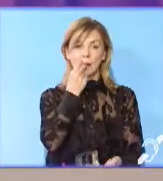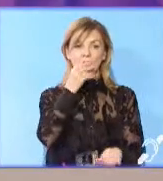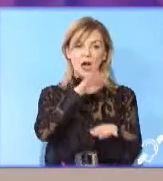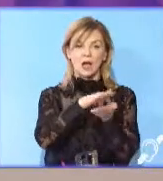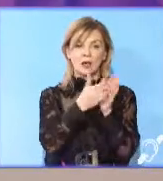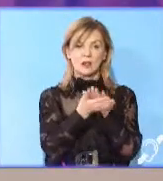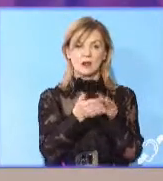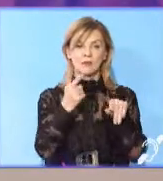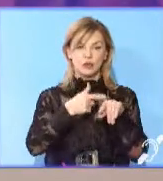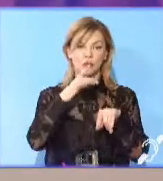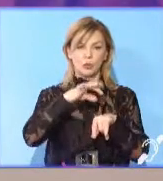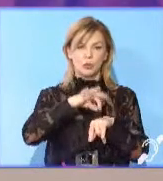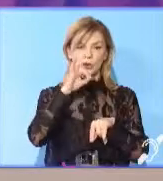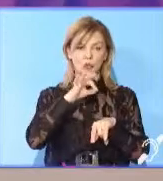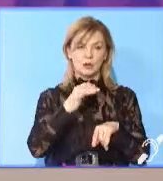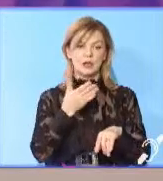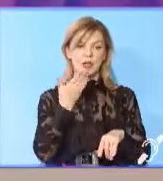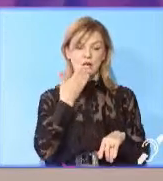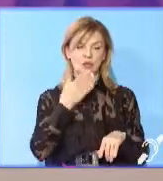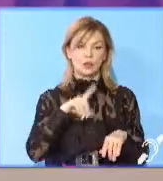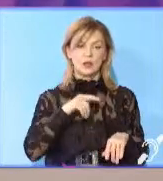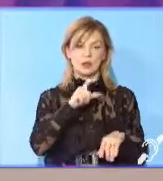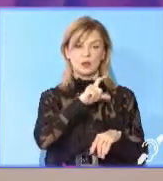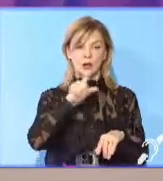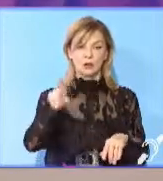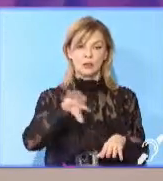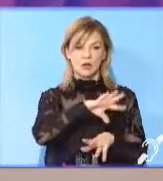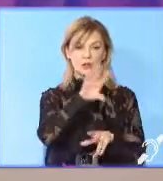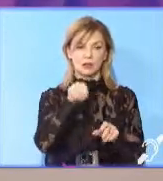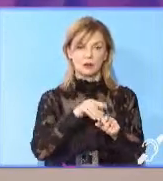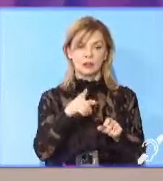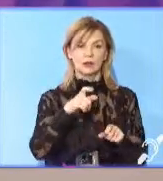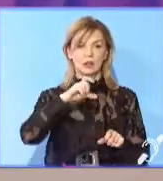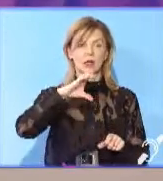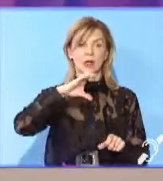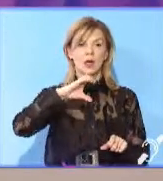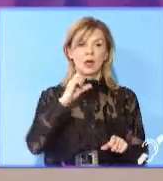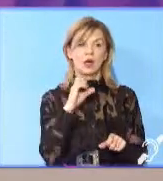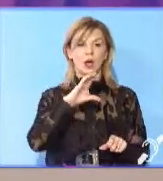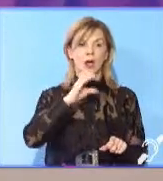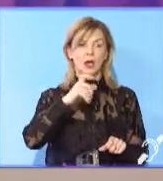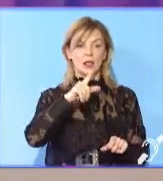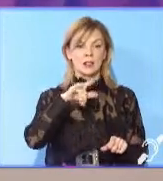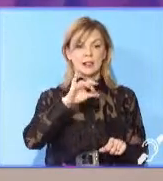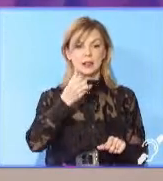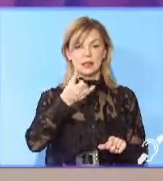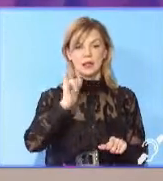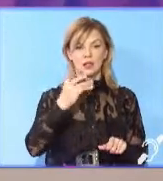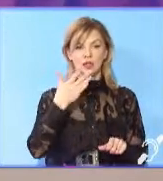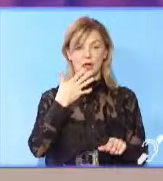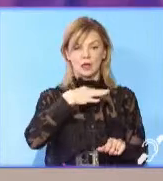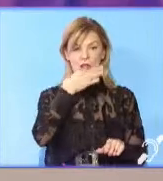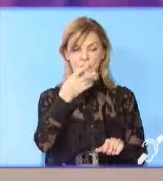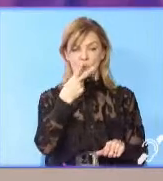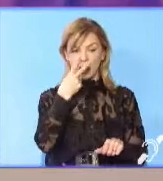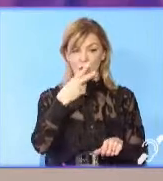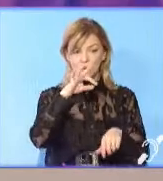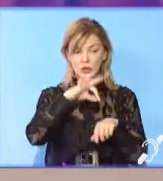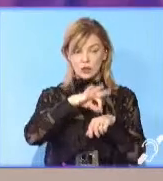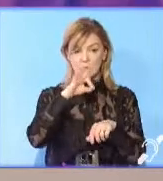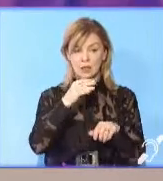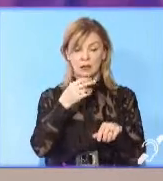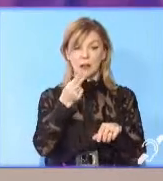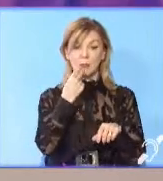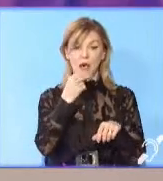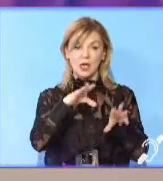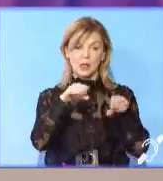Sandvișuri cu musculițe la școală. Sunt acuzații ale părinților din Căzănești, județul Mehedinți, care spun că au văzut insecte în mâncarea